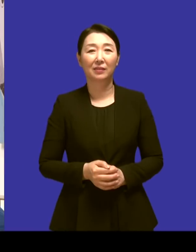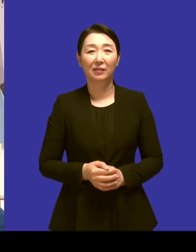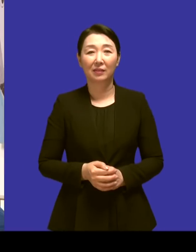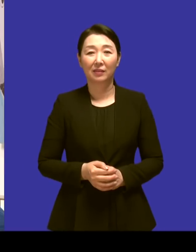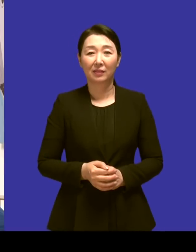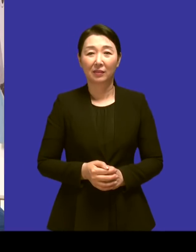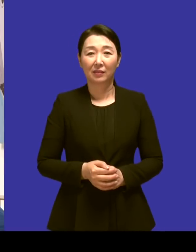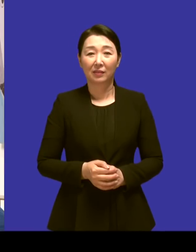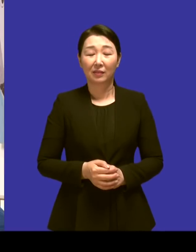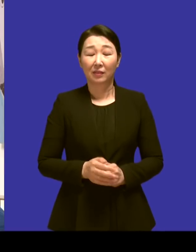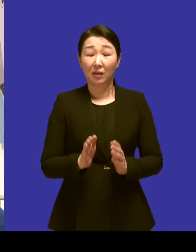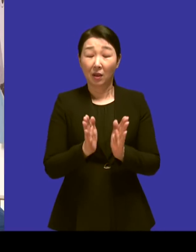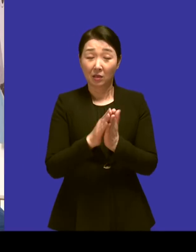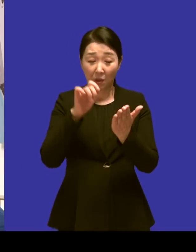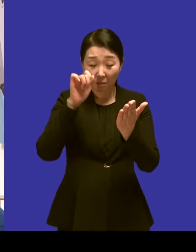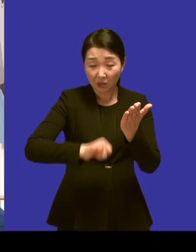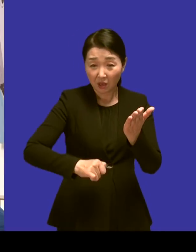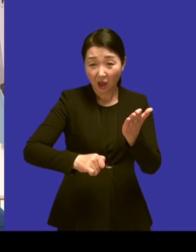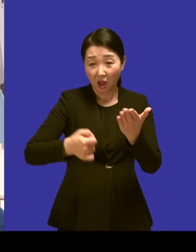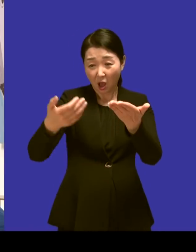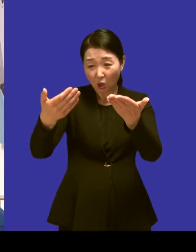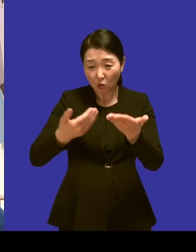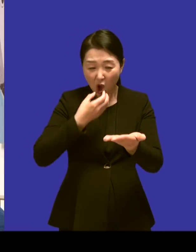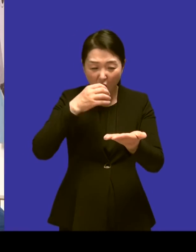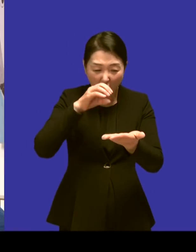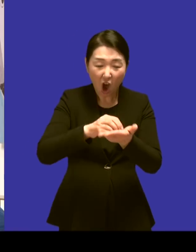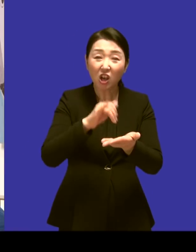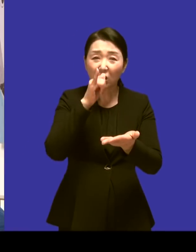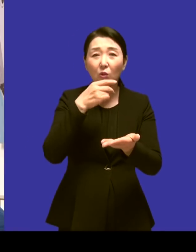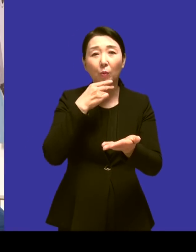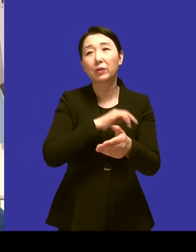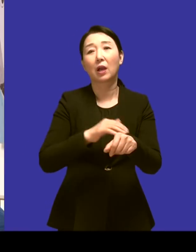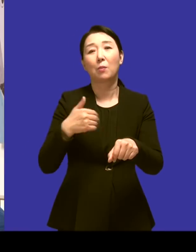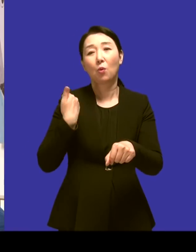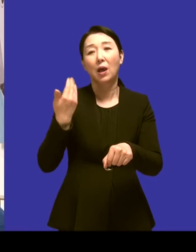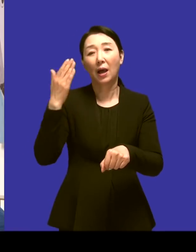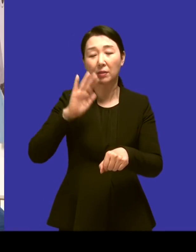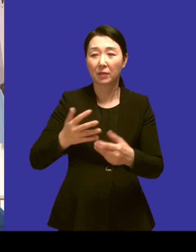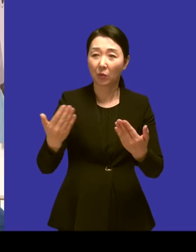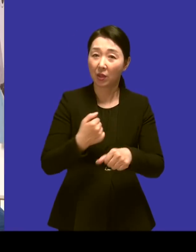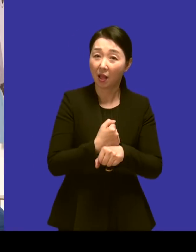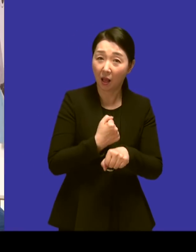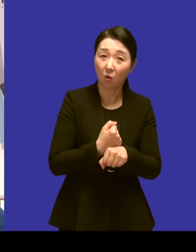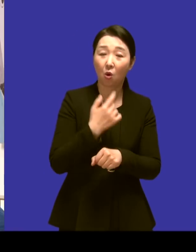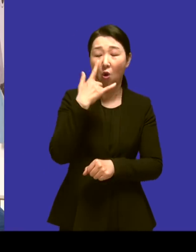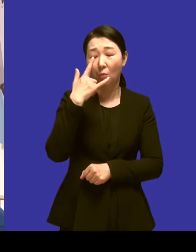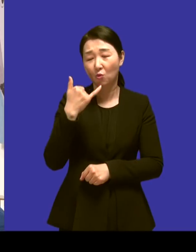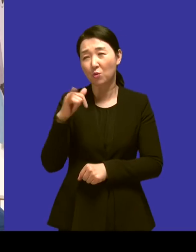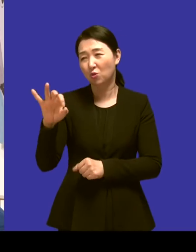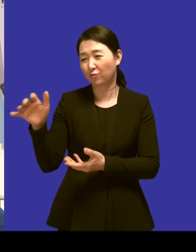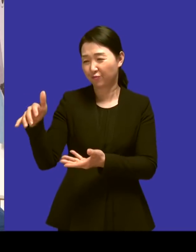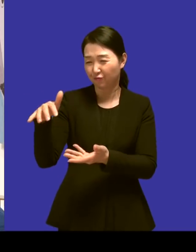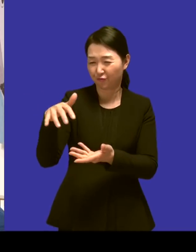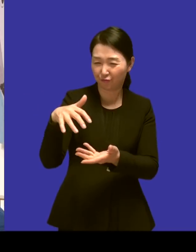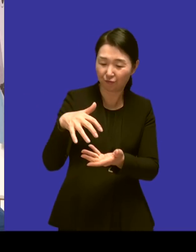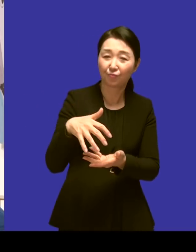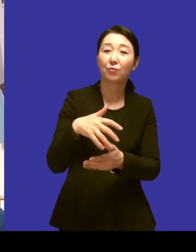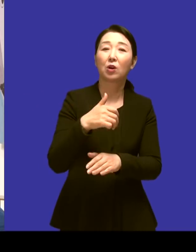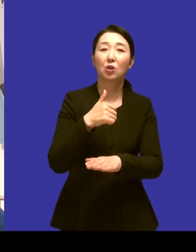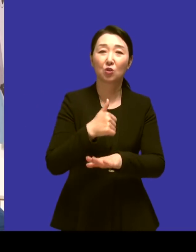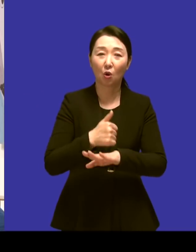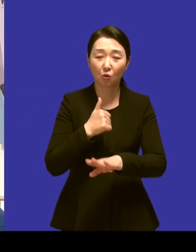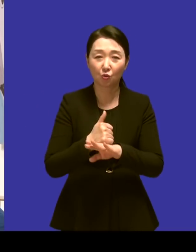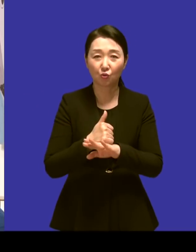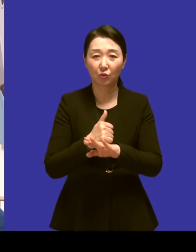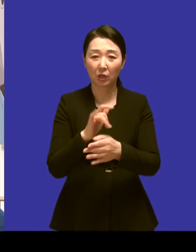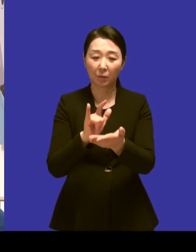비자가 나올지도 잘 모르겠고 네. 여러 가지 이제 문제들이 있었는데 어찌어찌 저도 일하고 부모님 막 모아둔 거 다 꺼내 오시고 해가지고 비행기랑